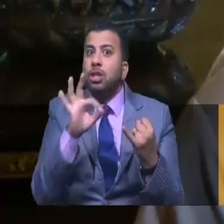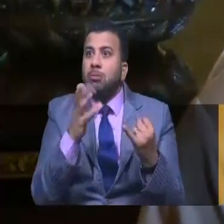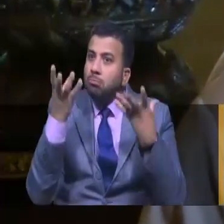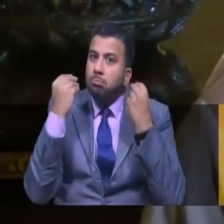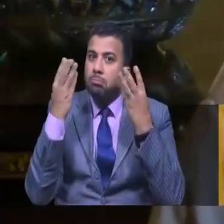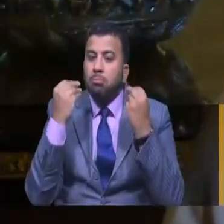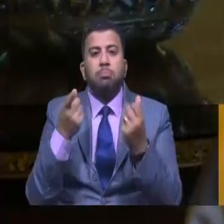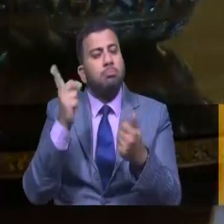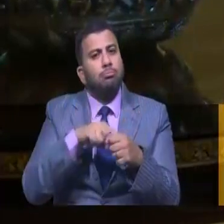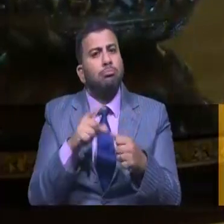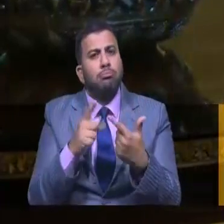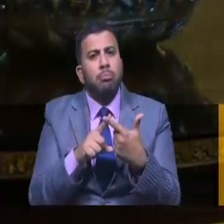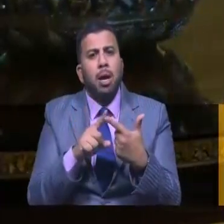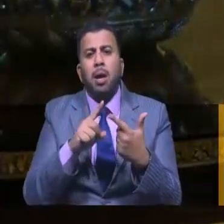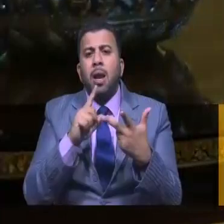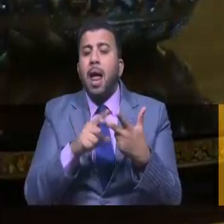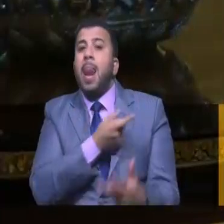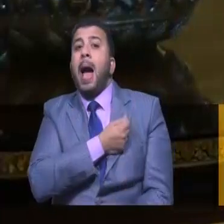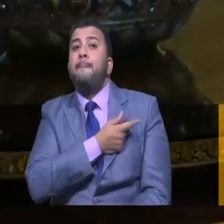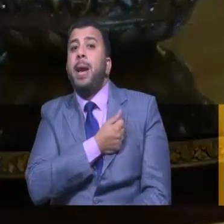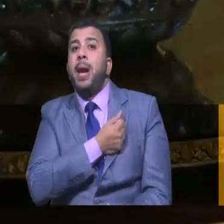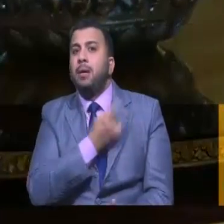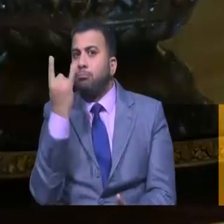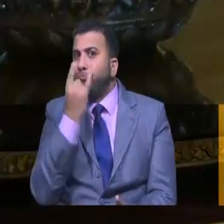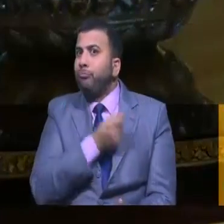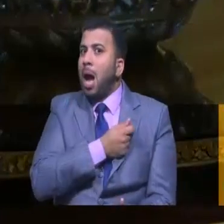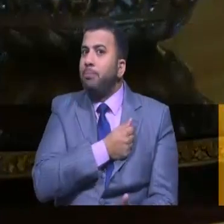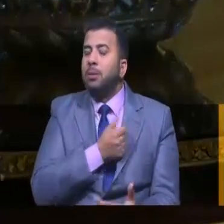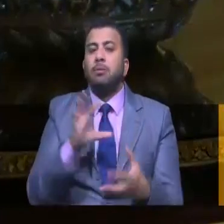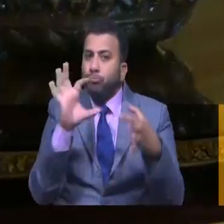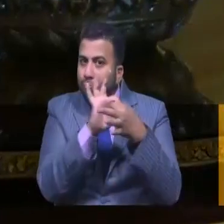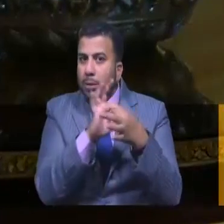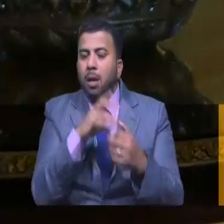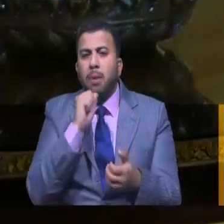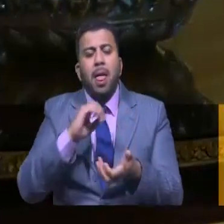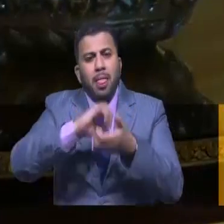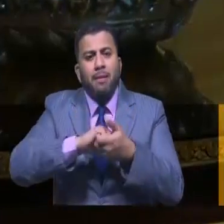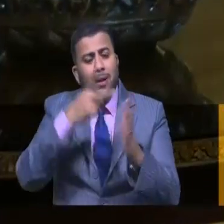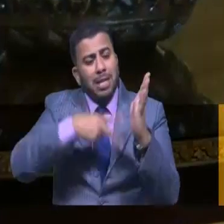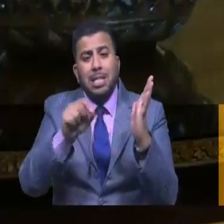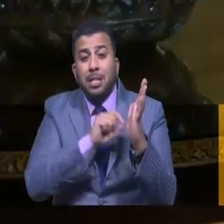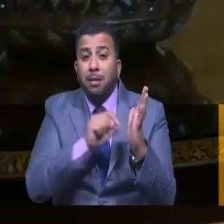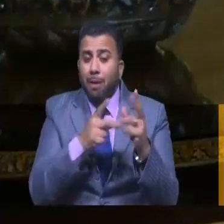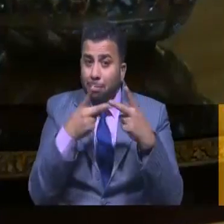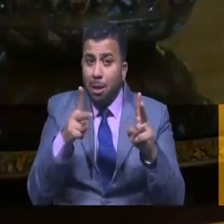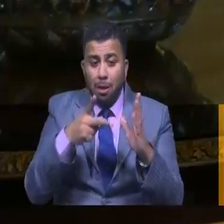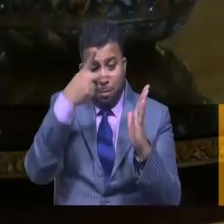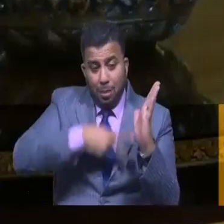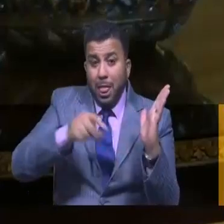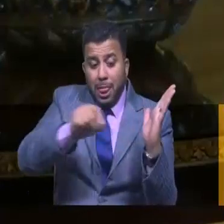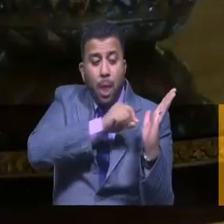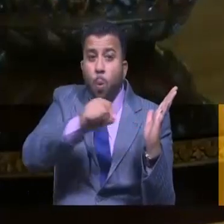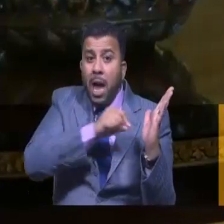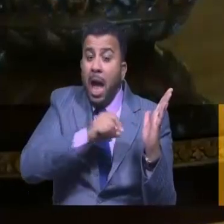وفي مجال أيضا مجالات الأمن، إضافة إلى مثلا أحد الاتفاقيات التي تم